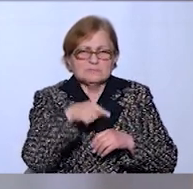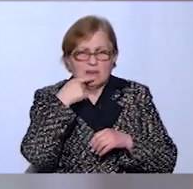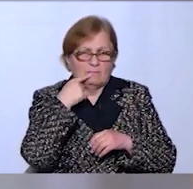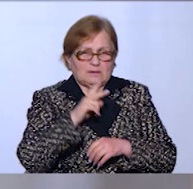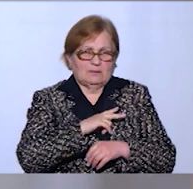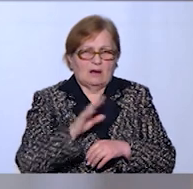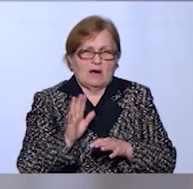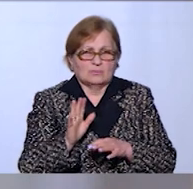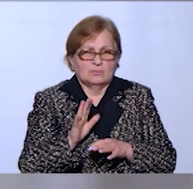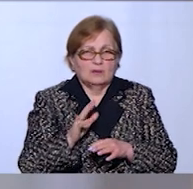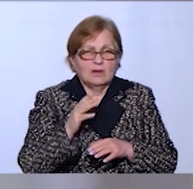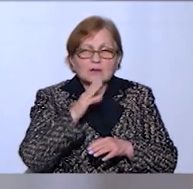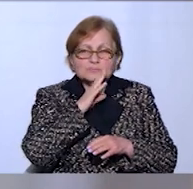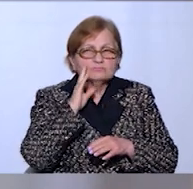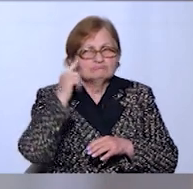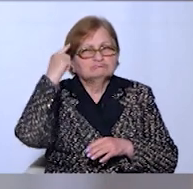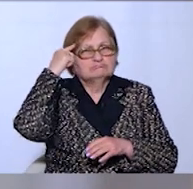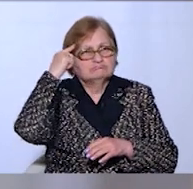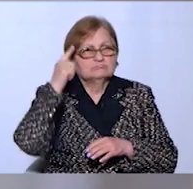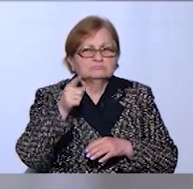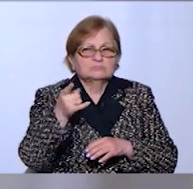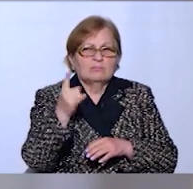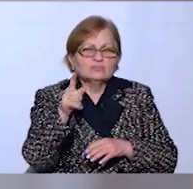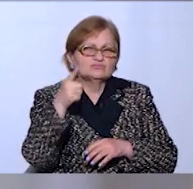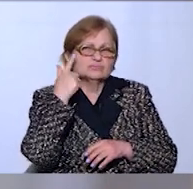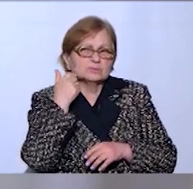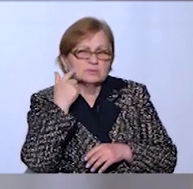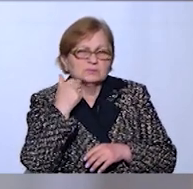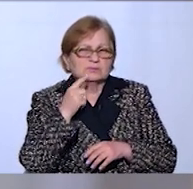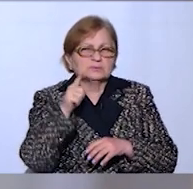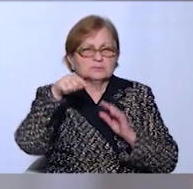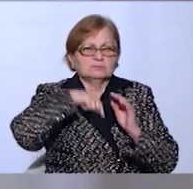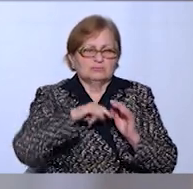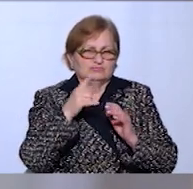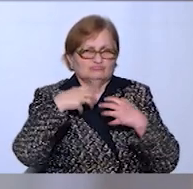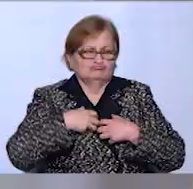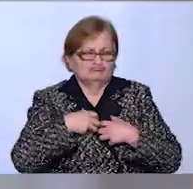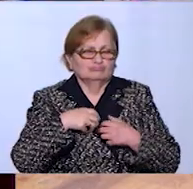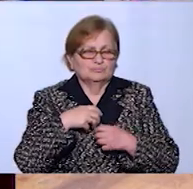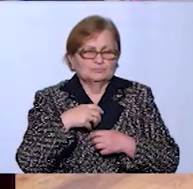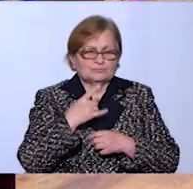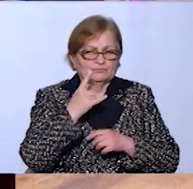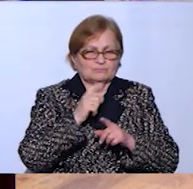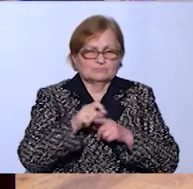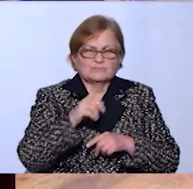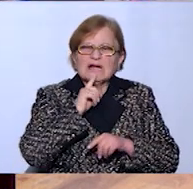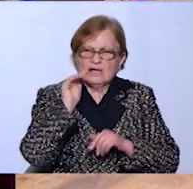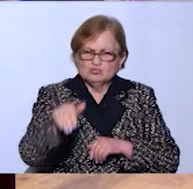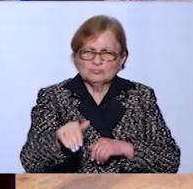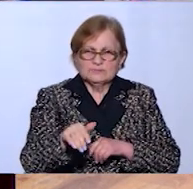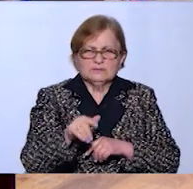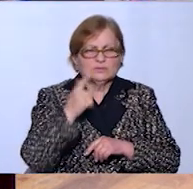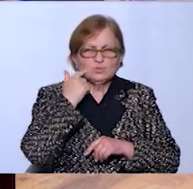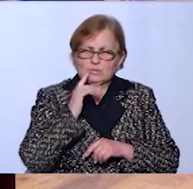მხარდაჭერა, პირველ რიგში ხელი უნდა შევუწყოთ მის ემოციურ განვითარებას. და როგორ მოდის ემოციური განვითარება? პირველ რიგში იმით, რომ